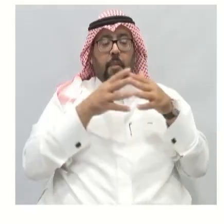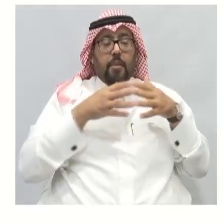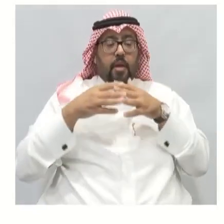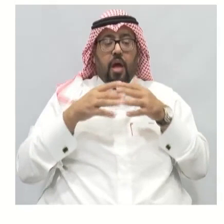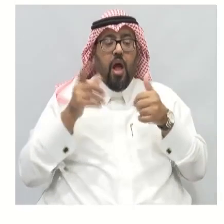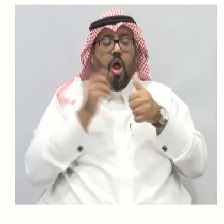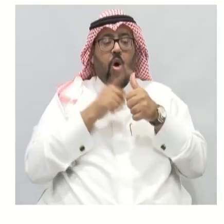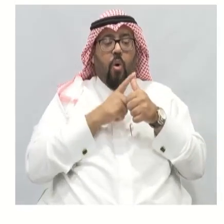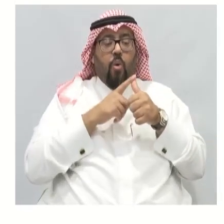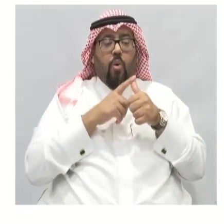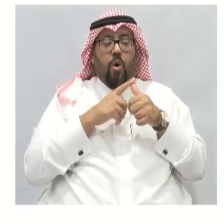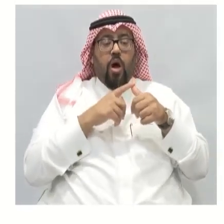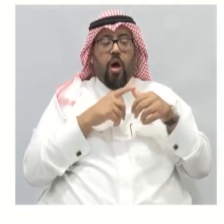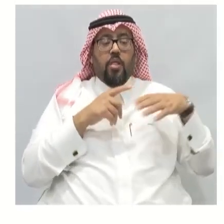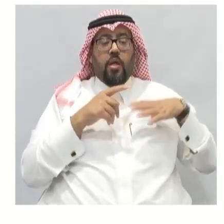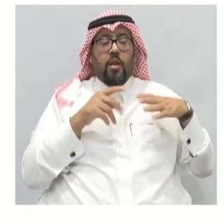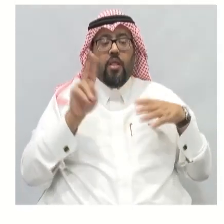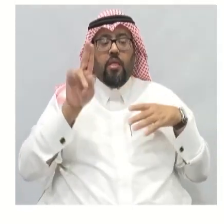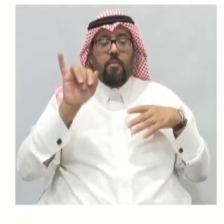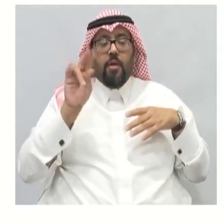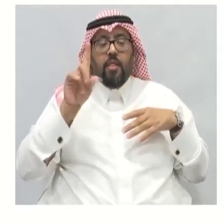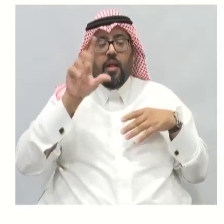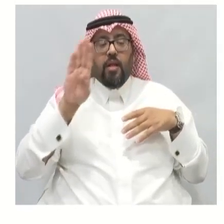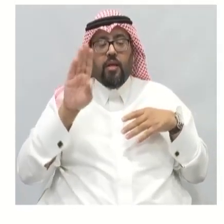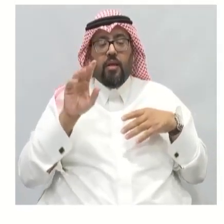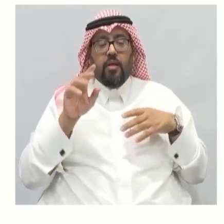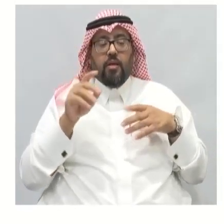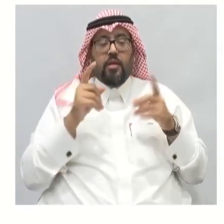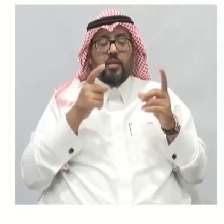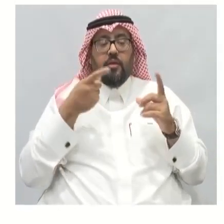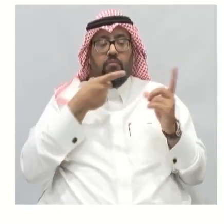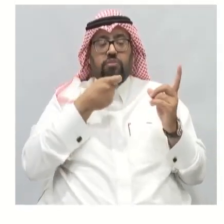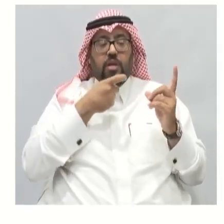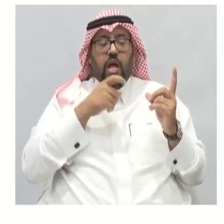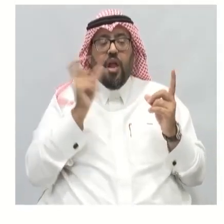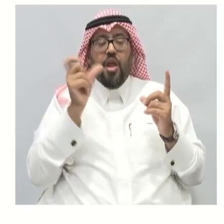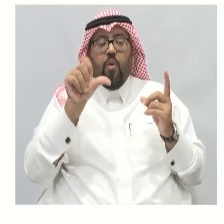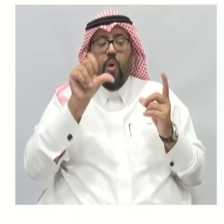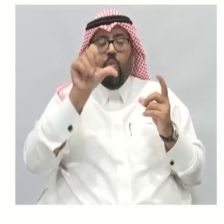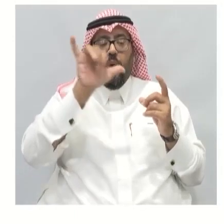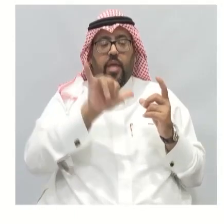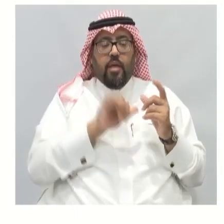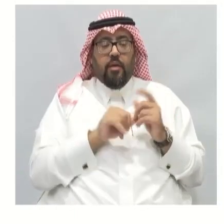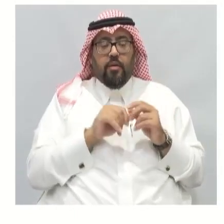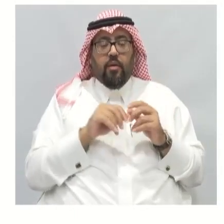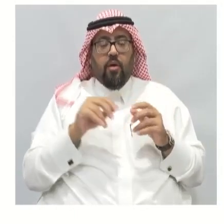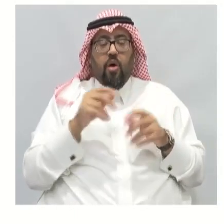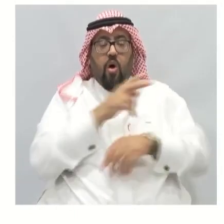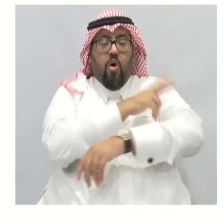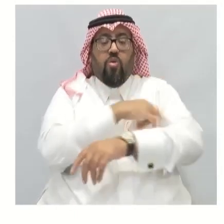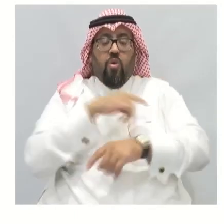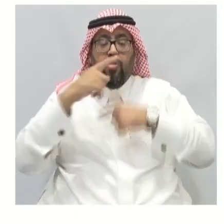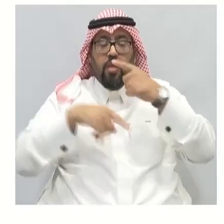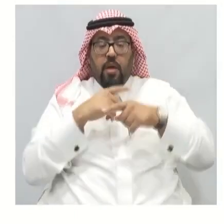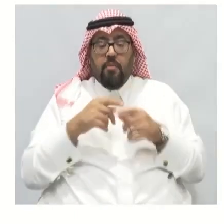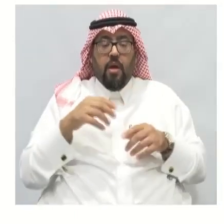احسنتم اول دوله تمتلك سلاح نووي وايضا عضوا دائما في مجلس